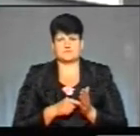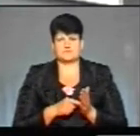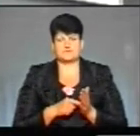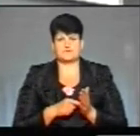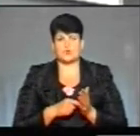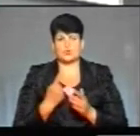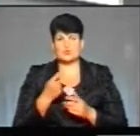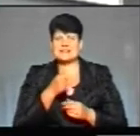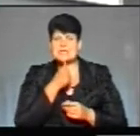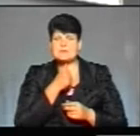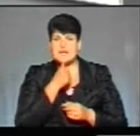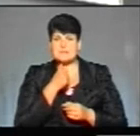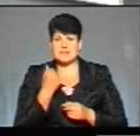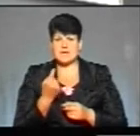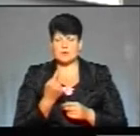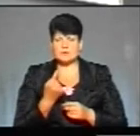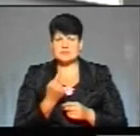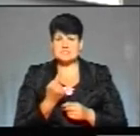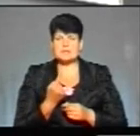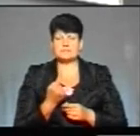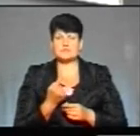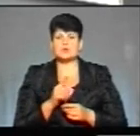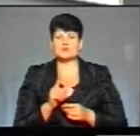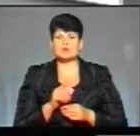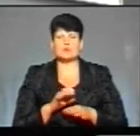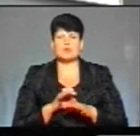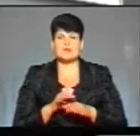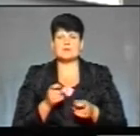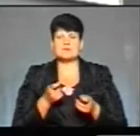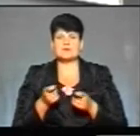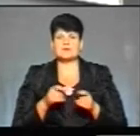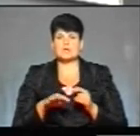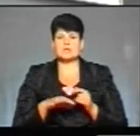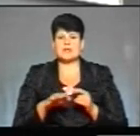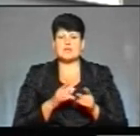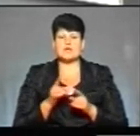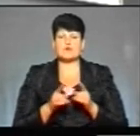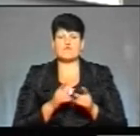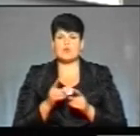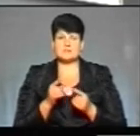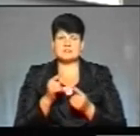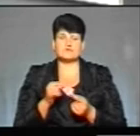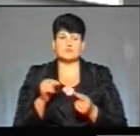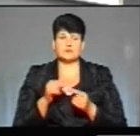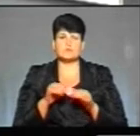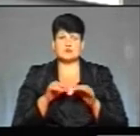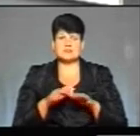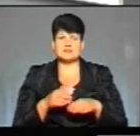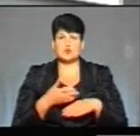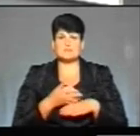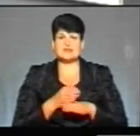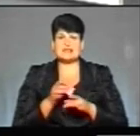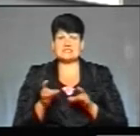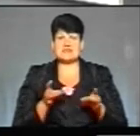одну з експериментальних областей щодо проведення адміністративно-територіальної реформи з відповідним процесом децентралізації.